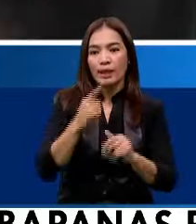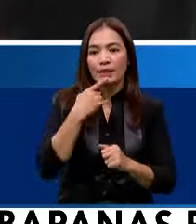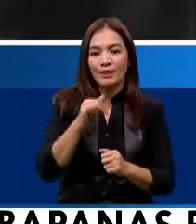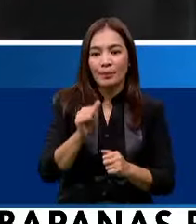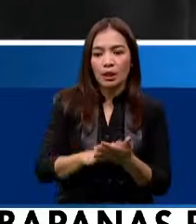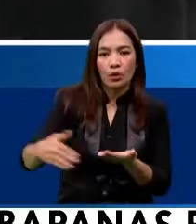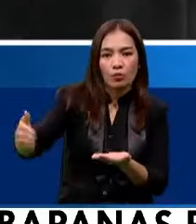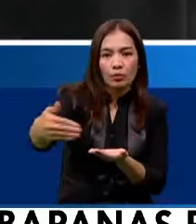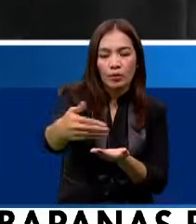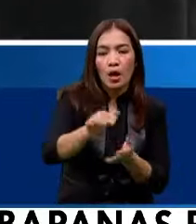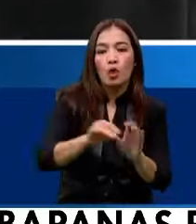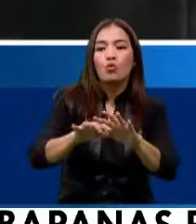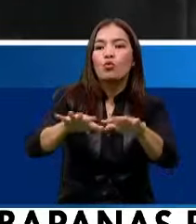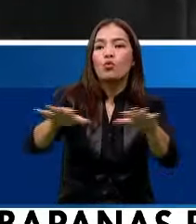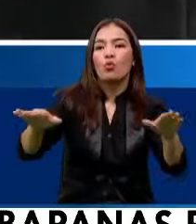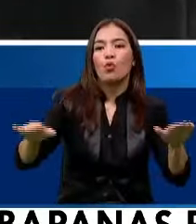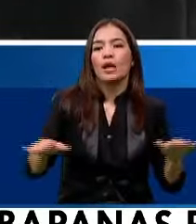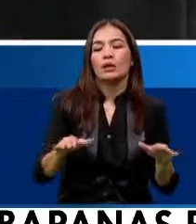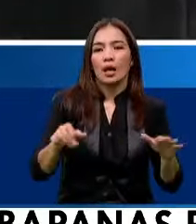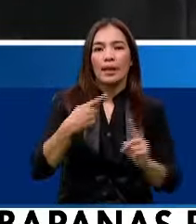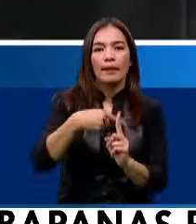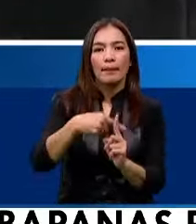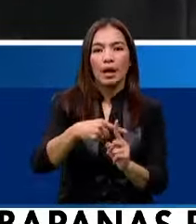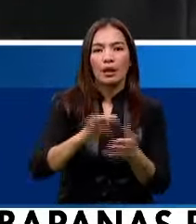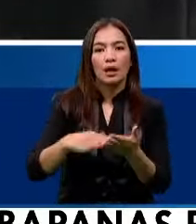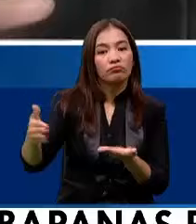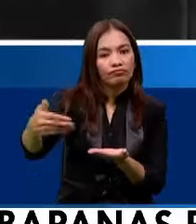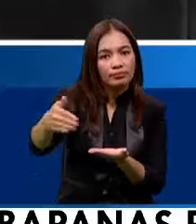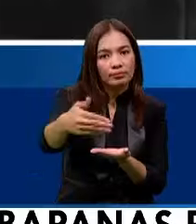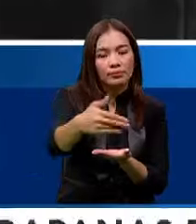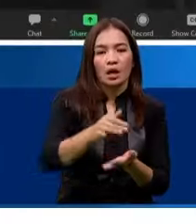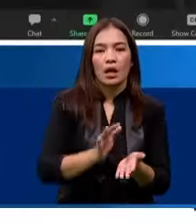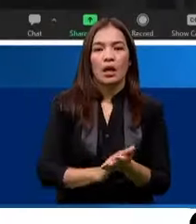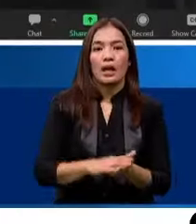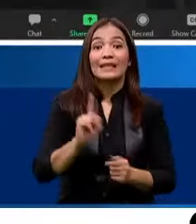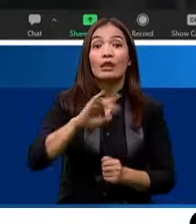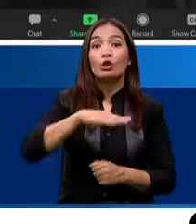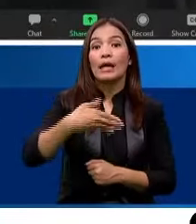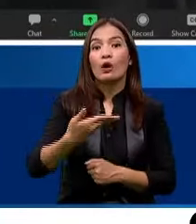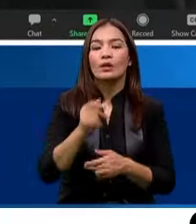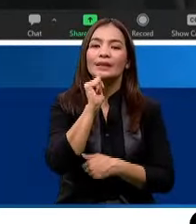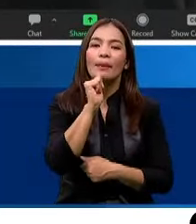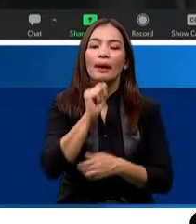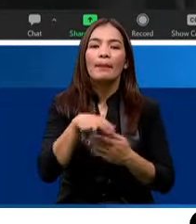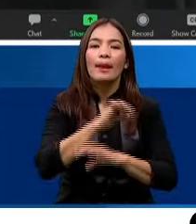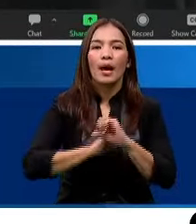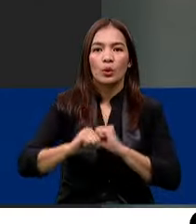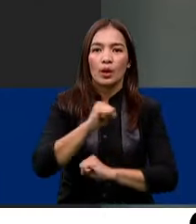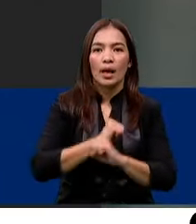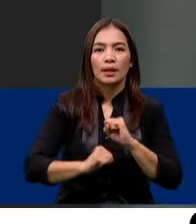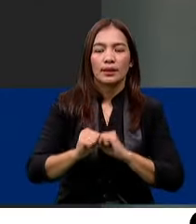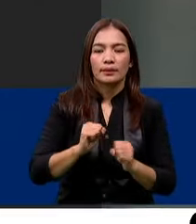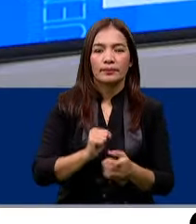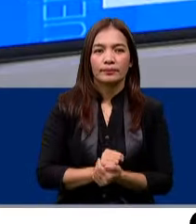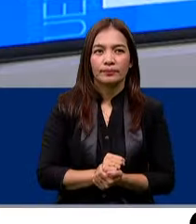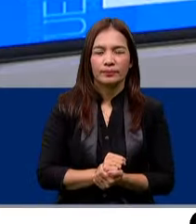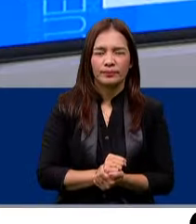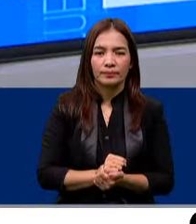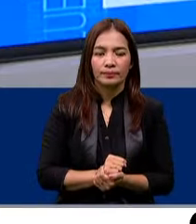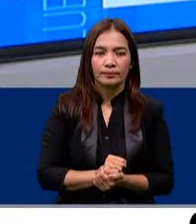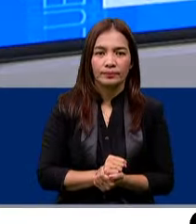ekstensifikasi memperluas basis pajak itu bisa dilakukan gak dalam setahun Saya rasa bisa tergantung Siapa yang melakukannya sektor mining itu tadi menarik karena